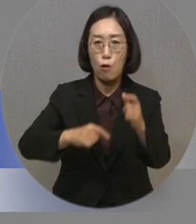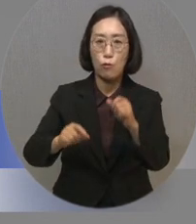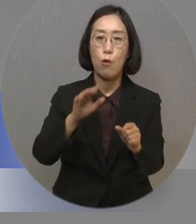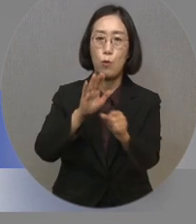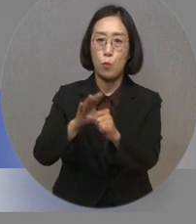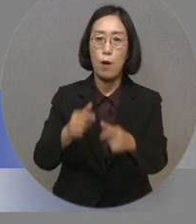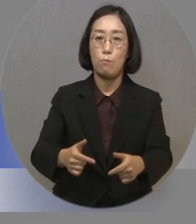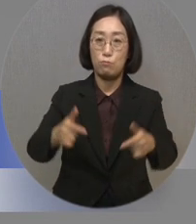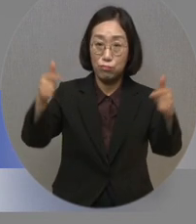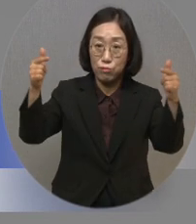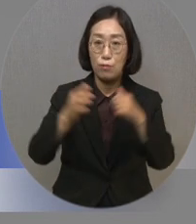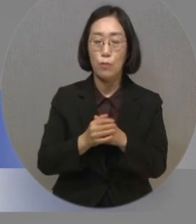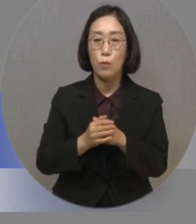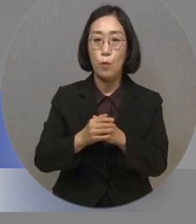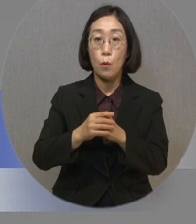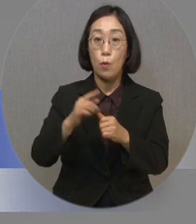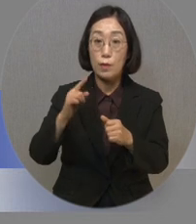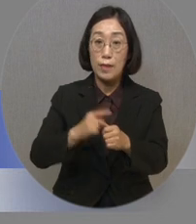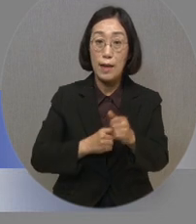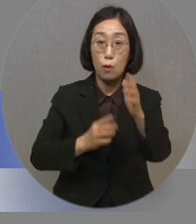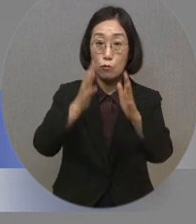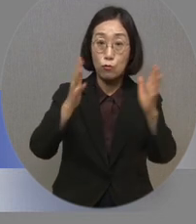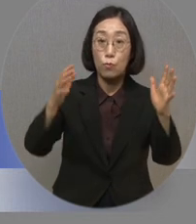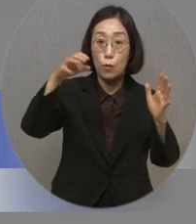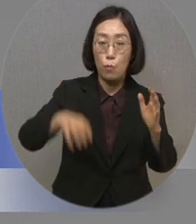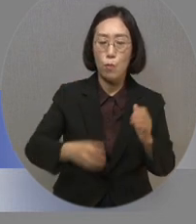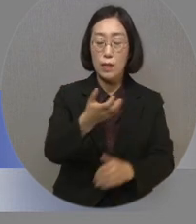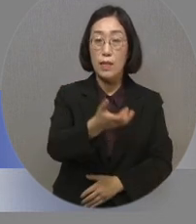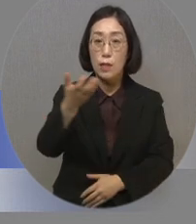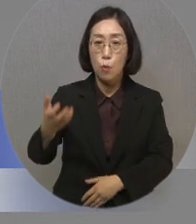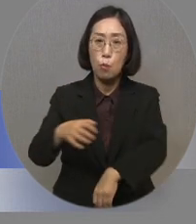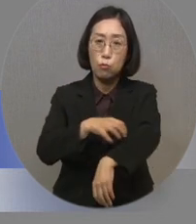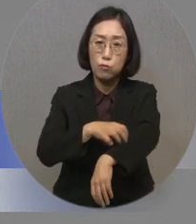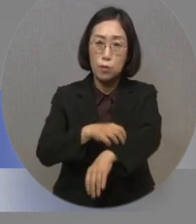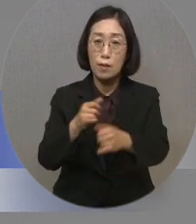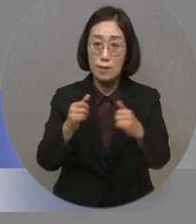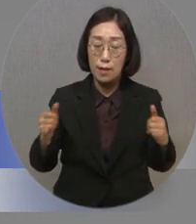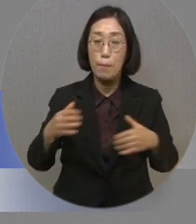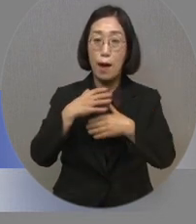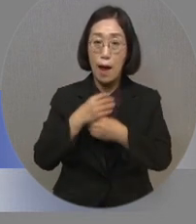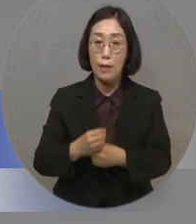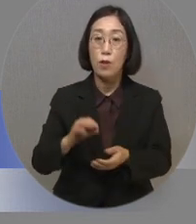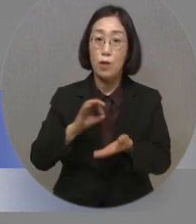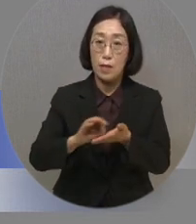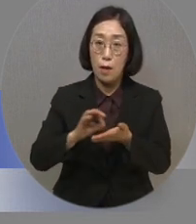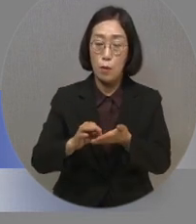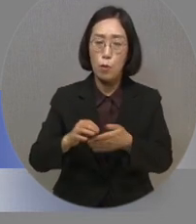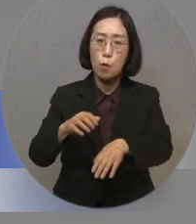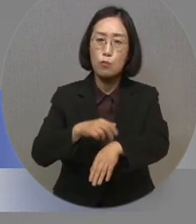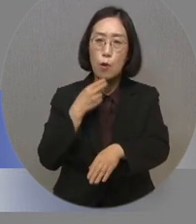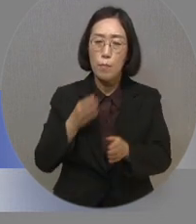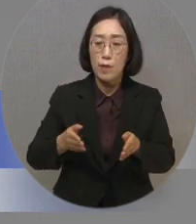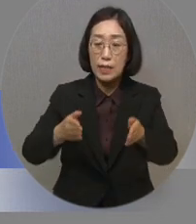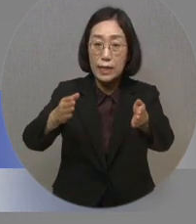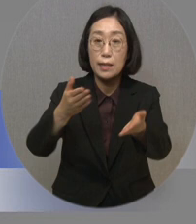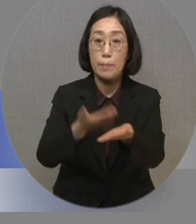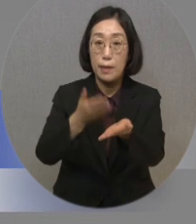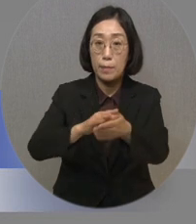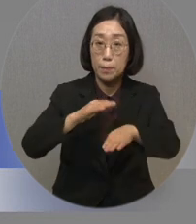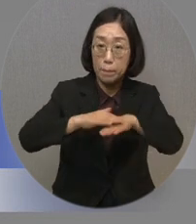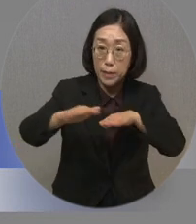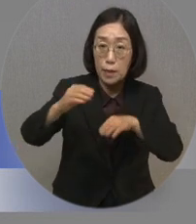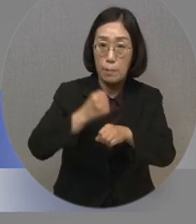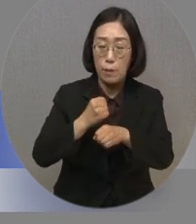또한 국립 님은 이동 약자들이 안전하게 이용할 수 있도록 무장의 산책길을 조성하고